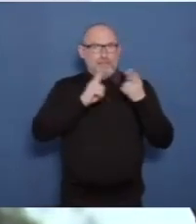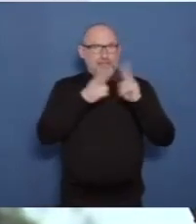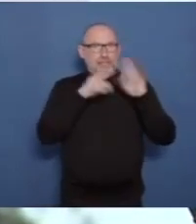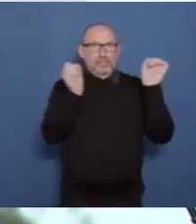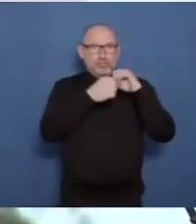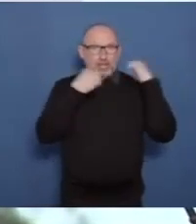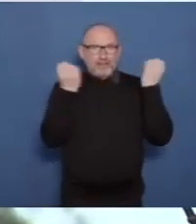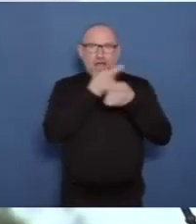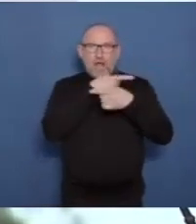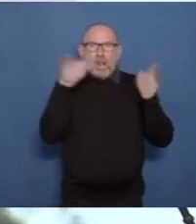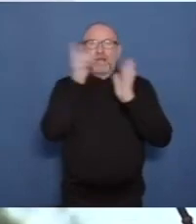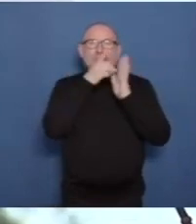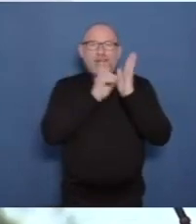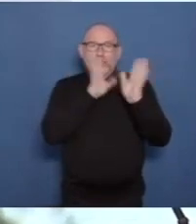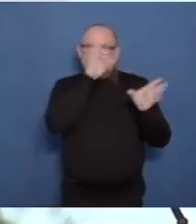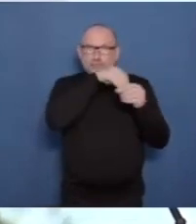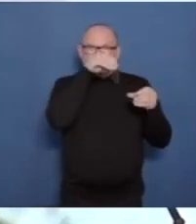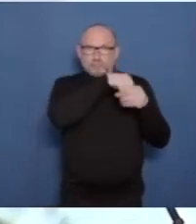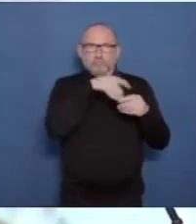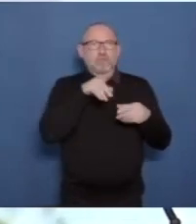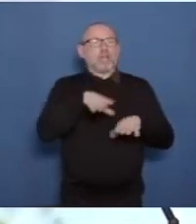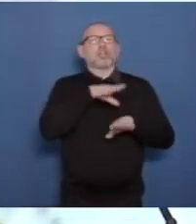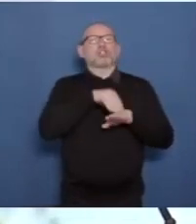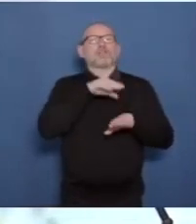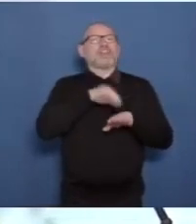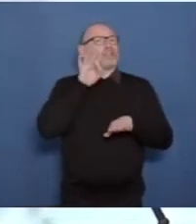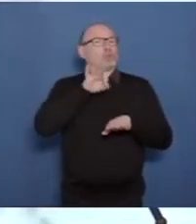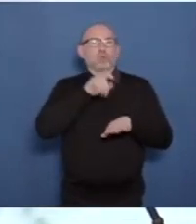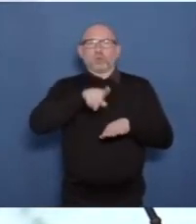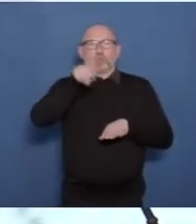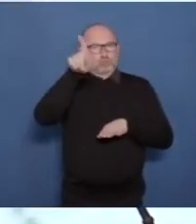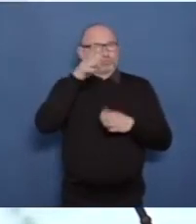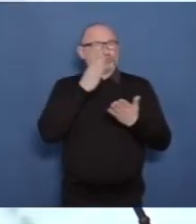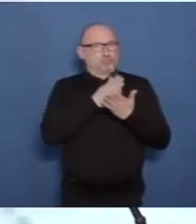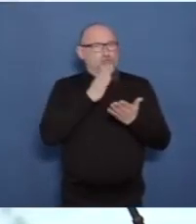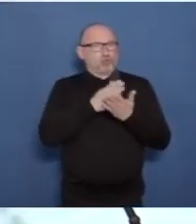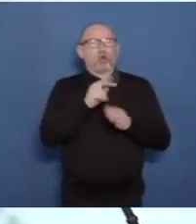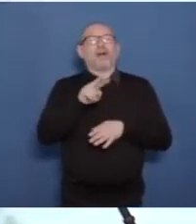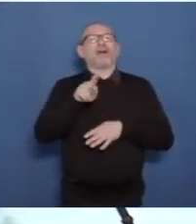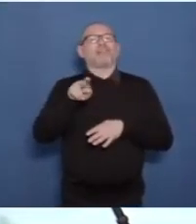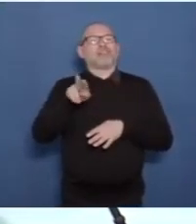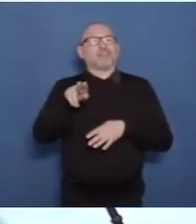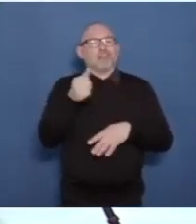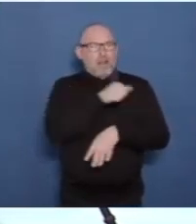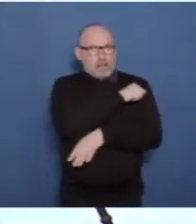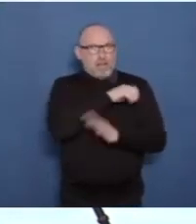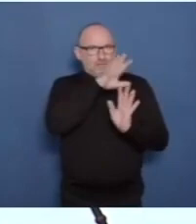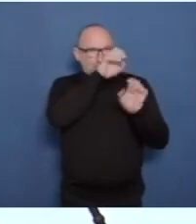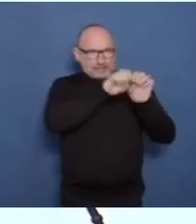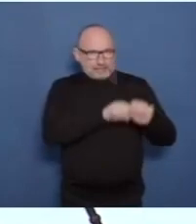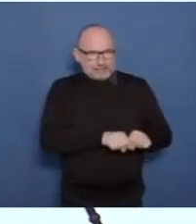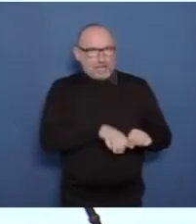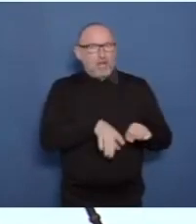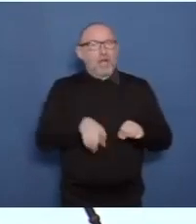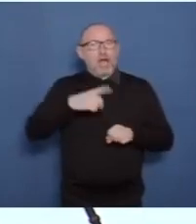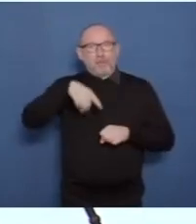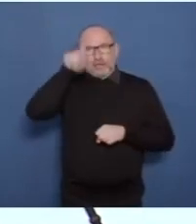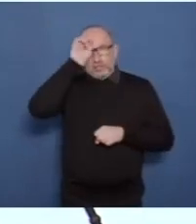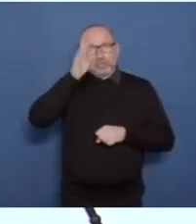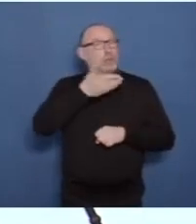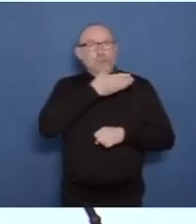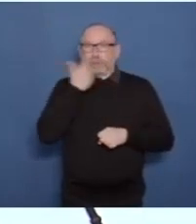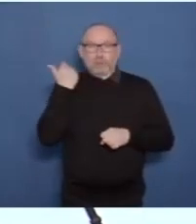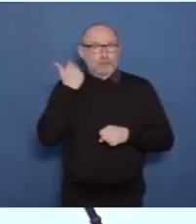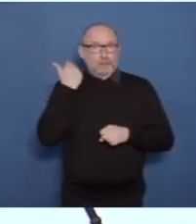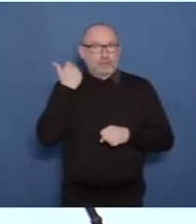Daten einspeisen sollen. Schweden steht da ja gut da. Die haben ein digitales Impfregister. Stimmt es, dass Deutschland die Impfdaten nicht digitalisiert